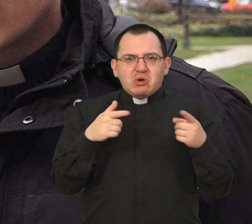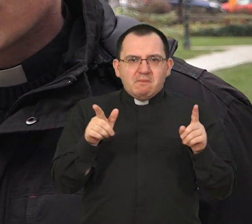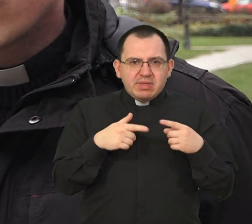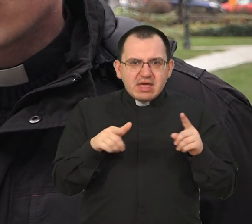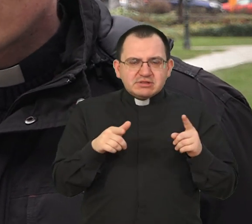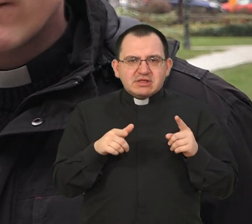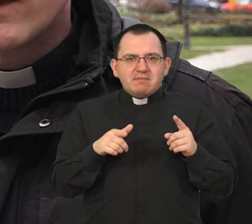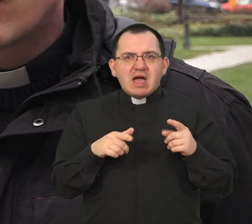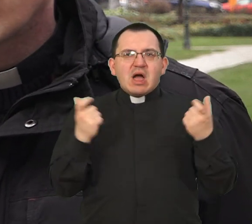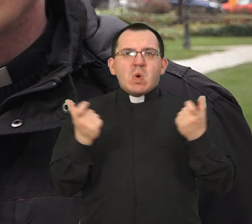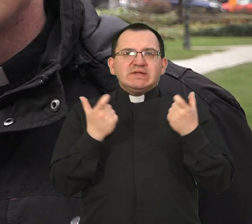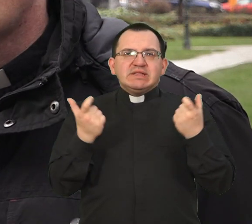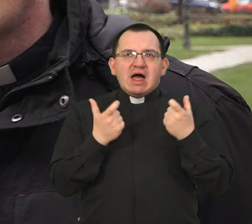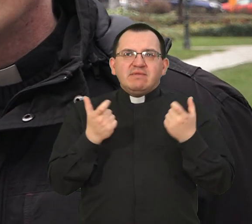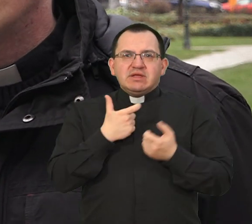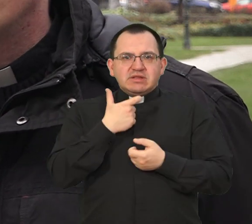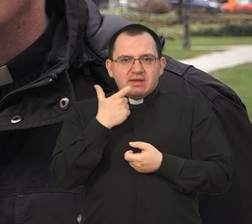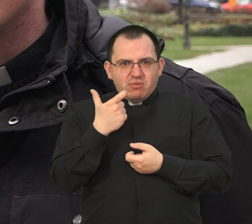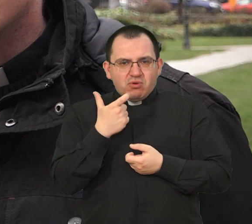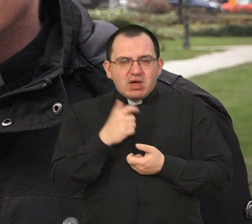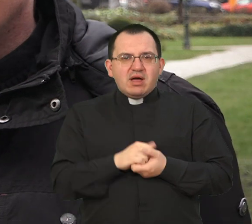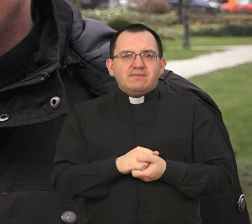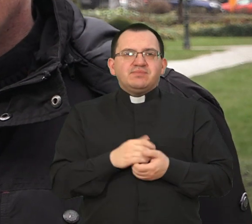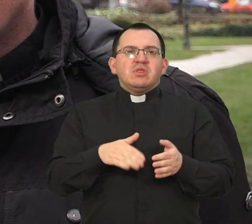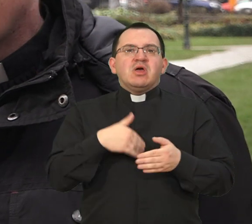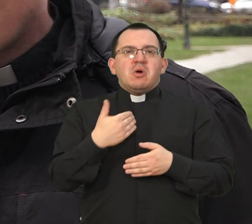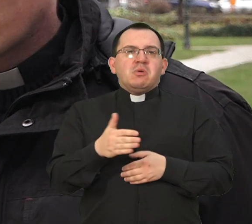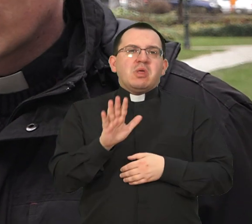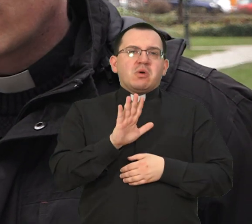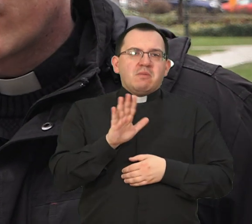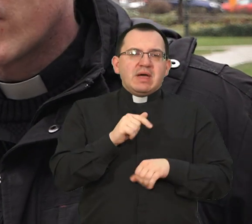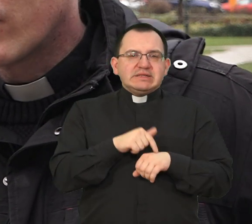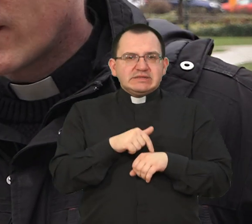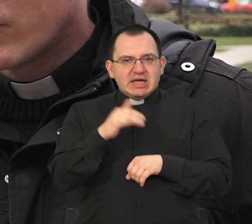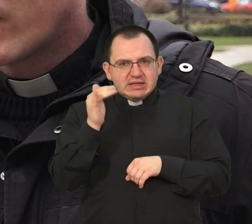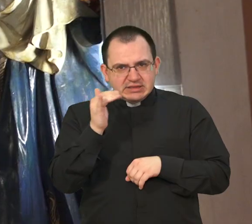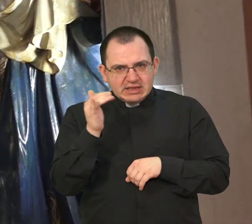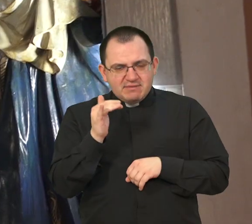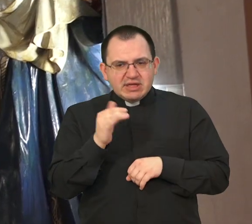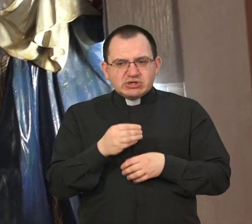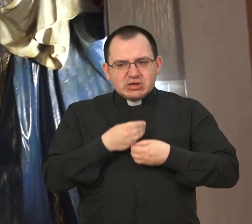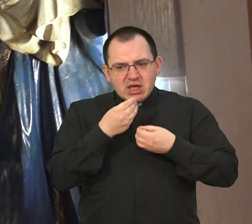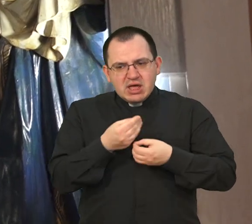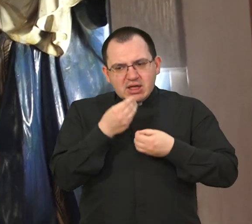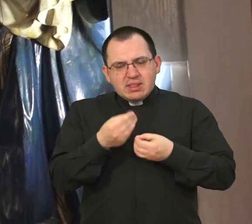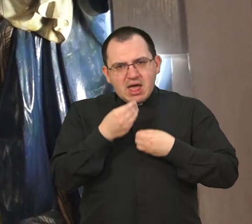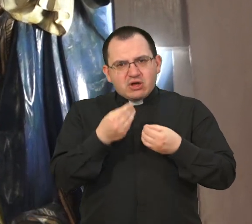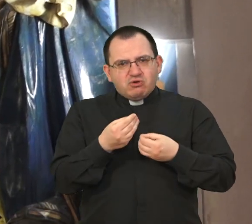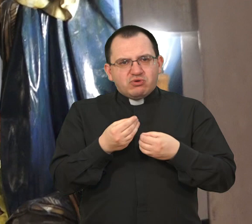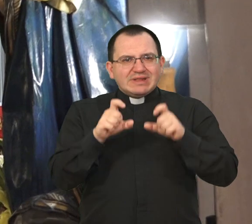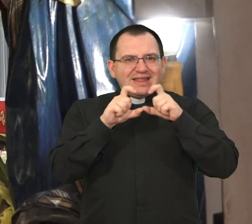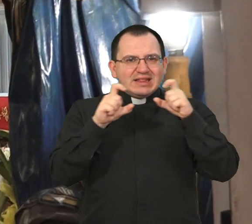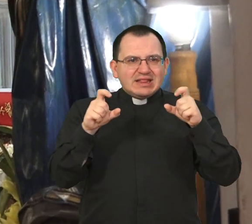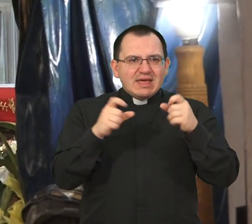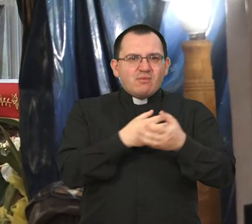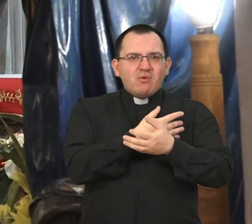jednom atmosferom slavljenja Boga. Zatim bi bio nagovor na određenu temu. Evo, u veljači će tema biti krv Kristova